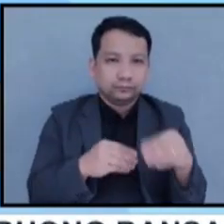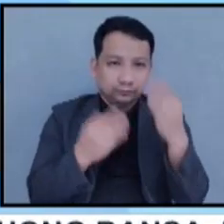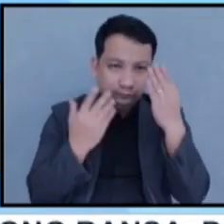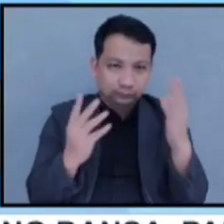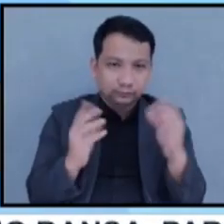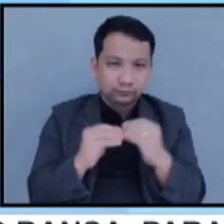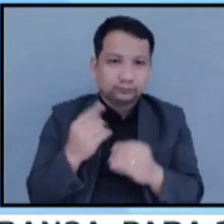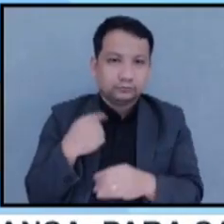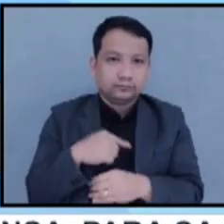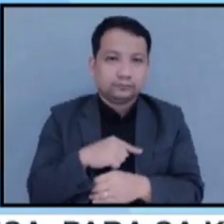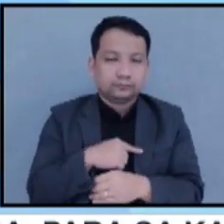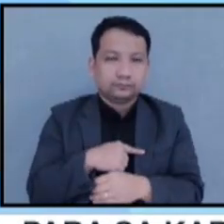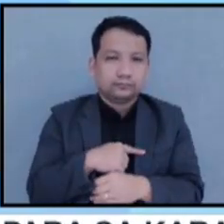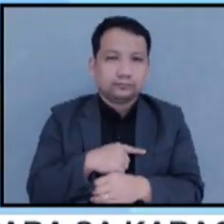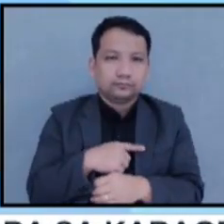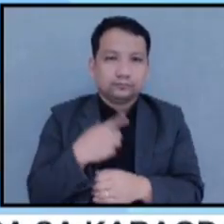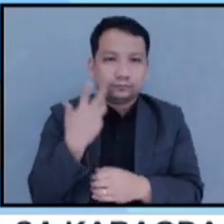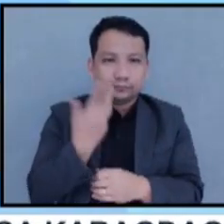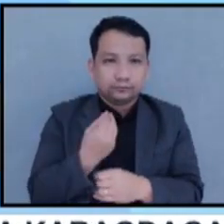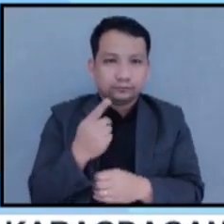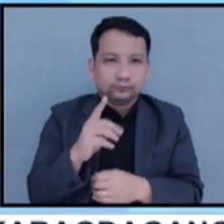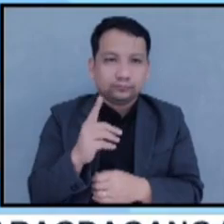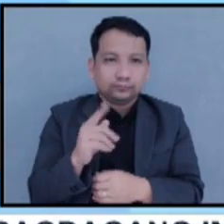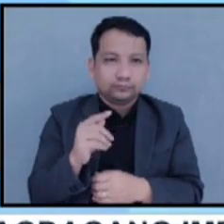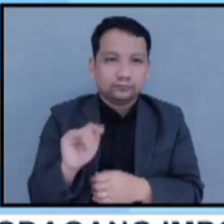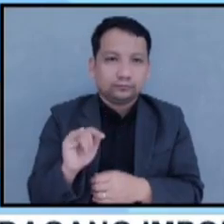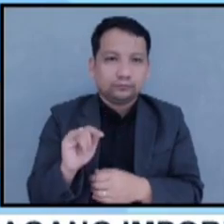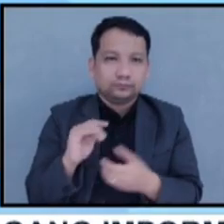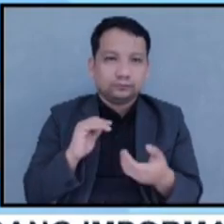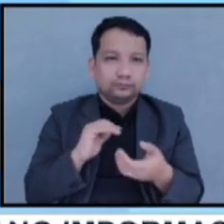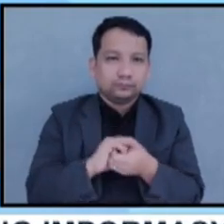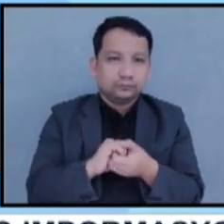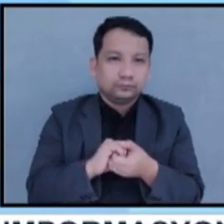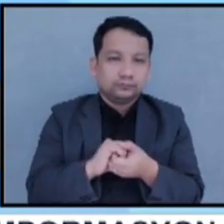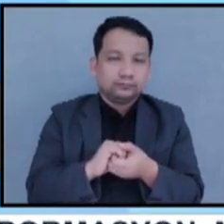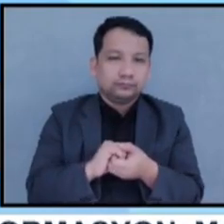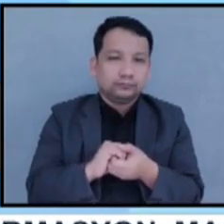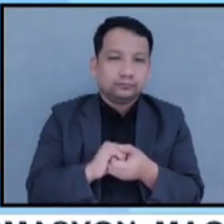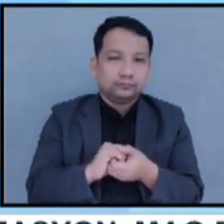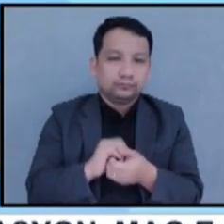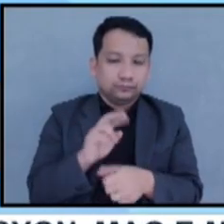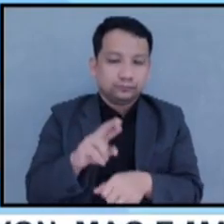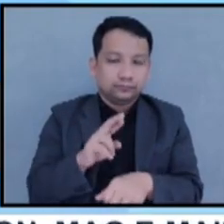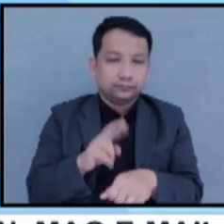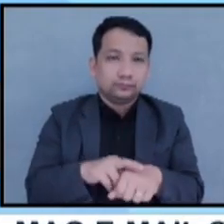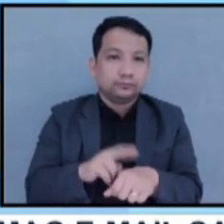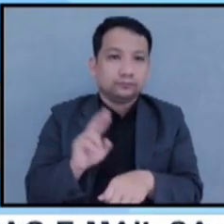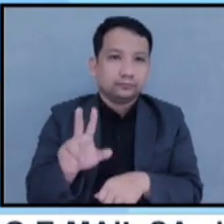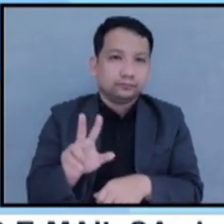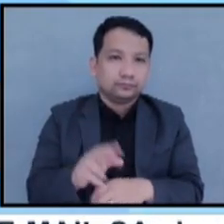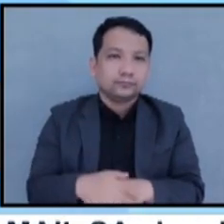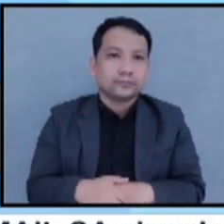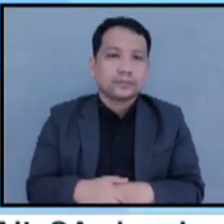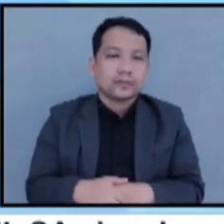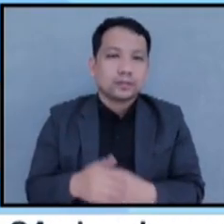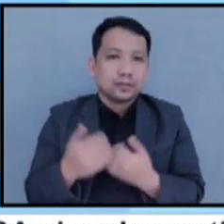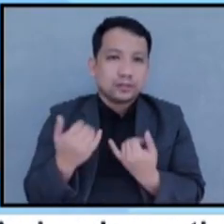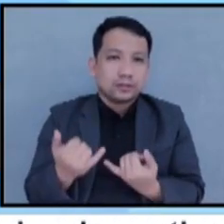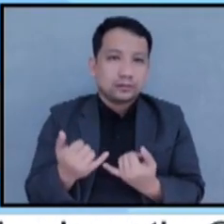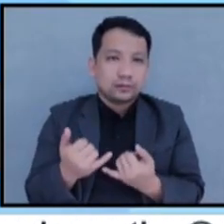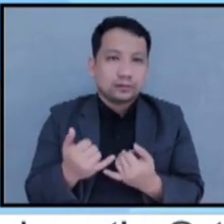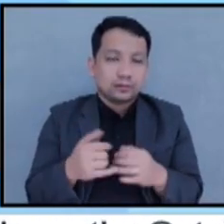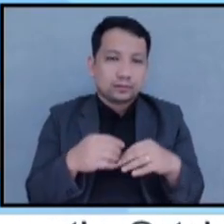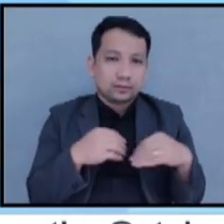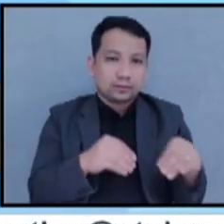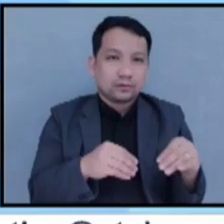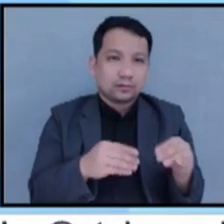platform, na organized by DTI in partnership with the Phil Export Region 3. So ito po ay isang